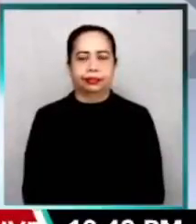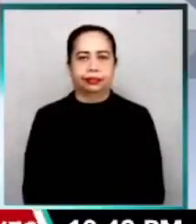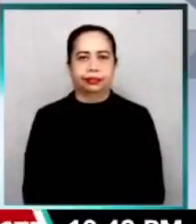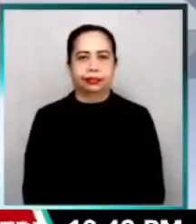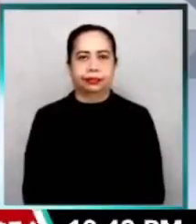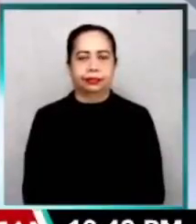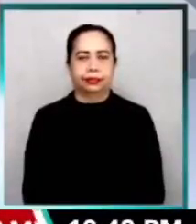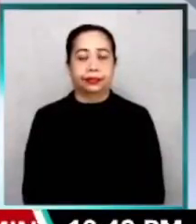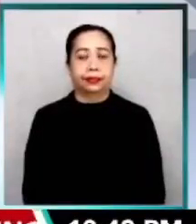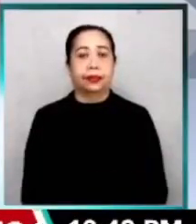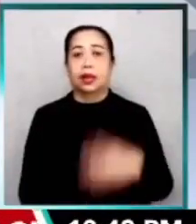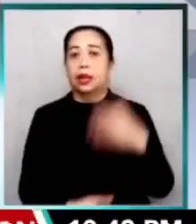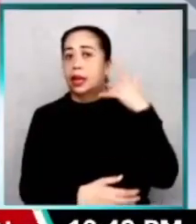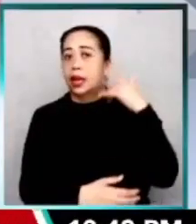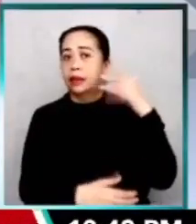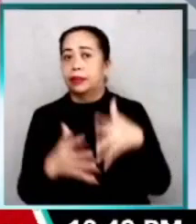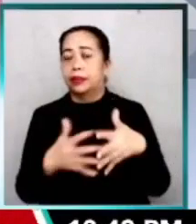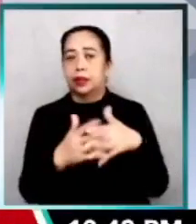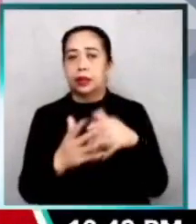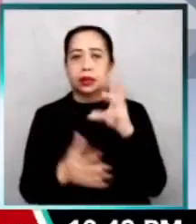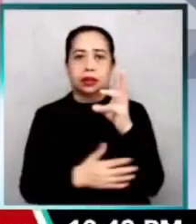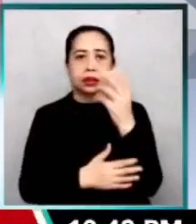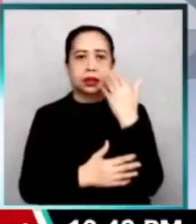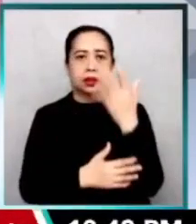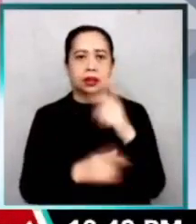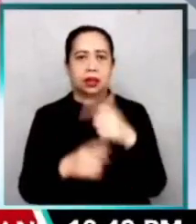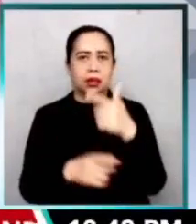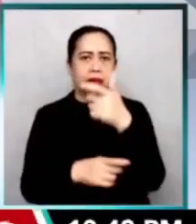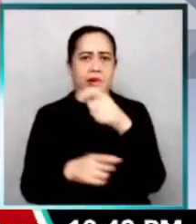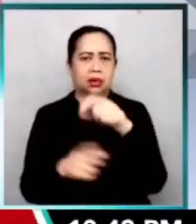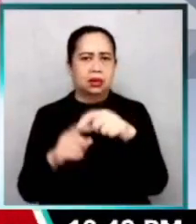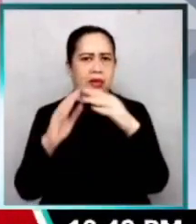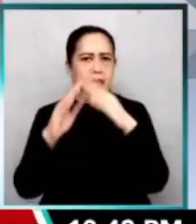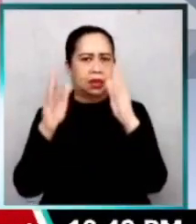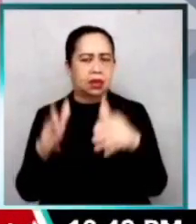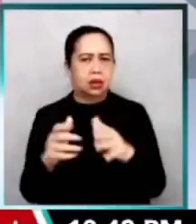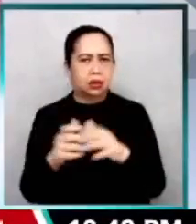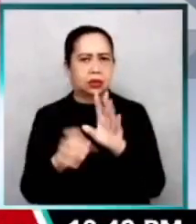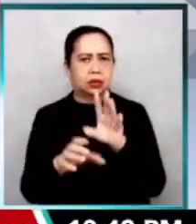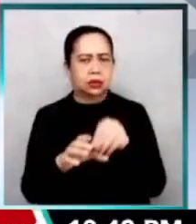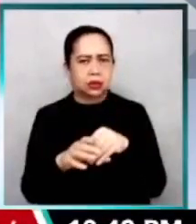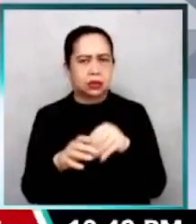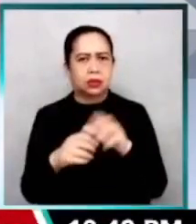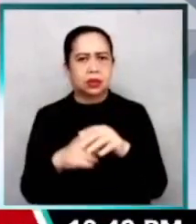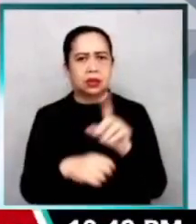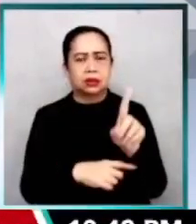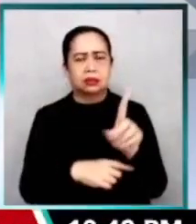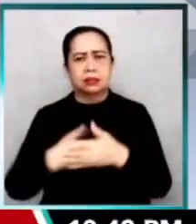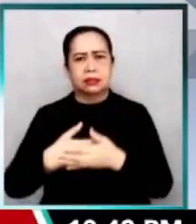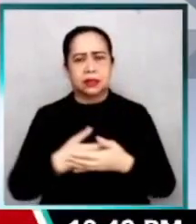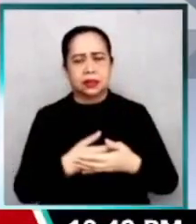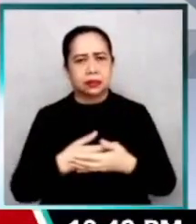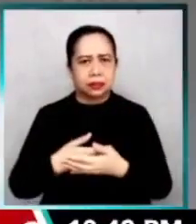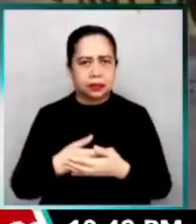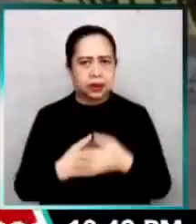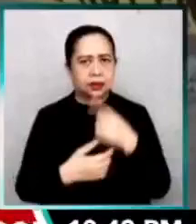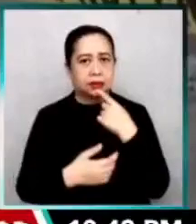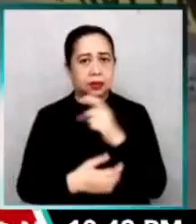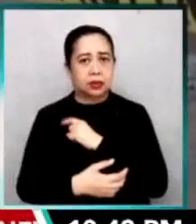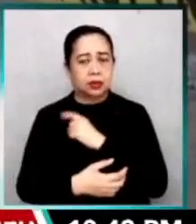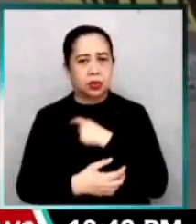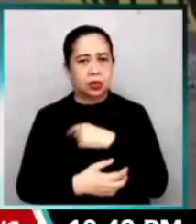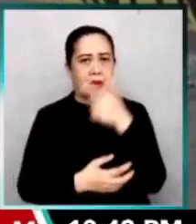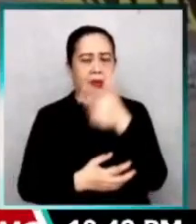Sa California sa Amerika, 6 ang patay sa pamamaril sa isang bahay, kabilang na ang isang sanggol. Ayon sa pulisya, binaril sa ulo